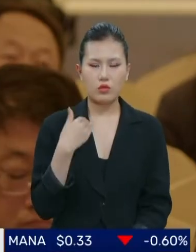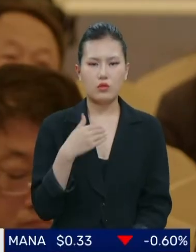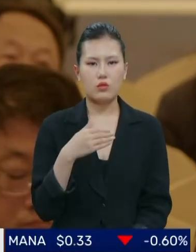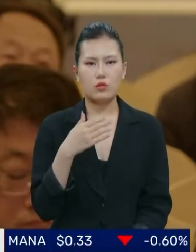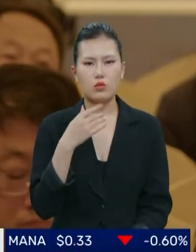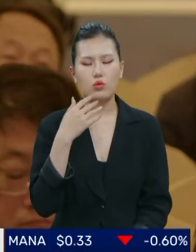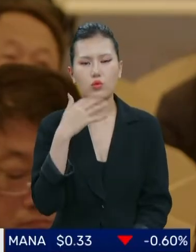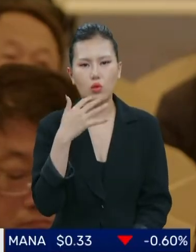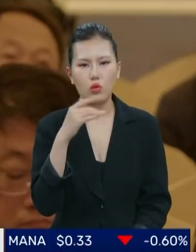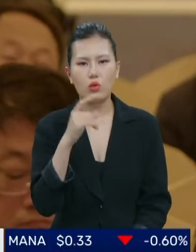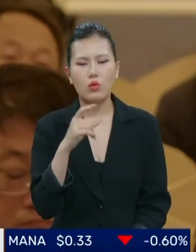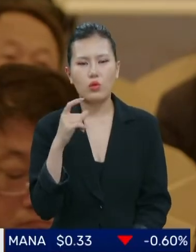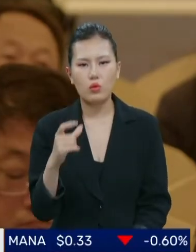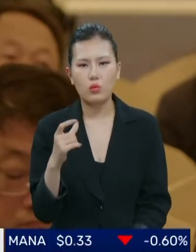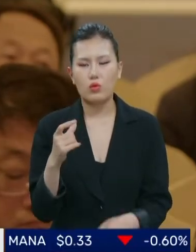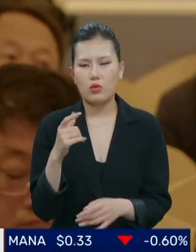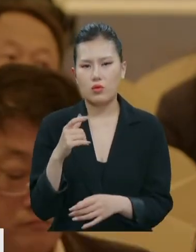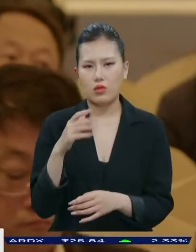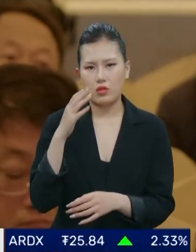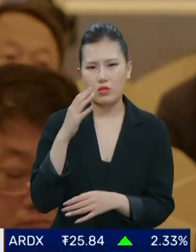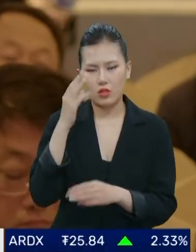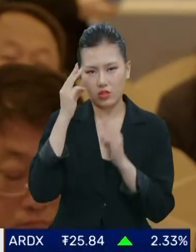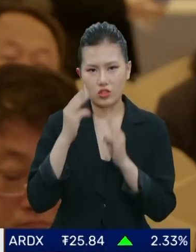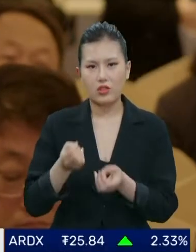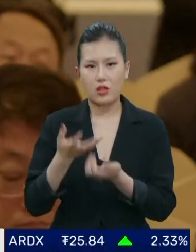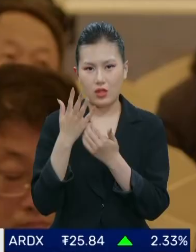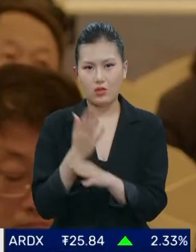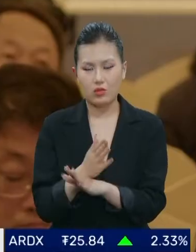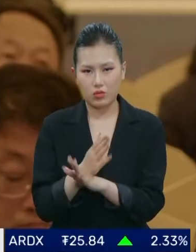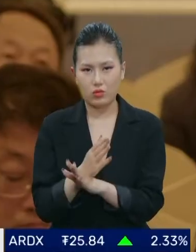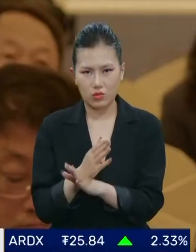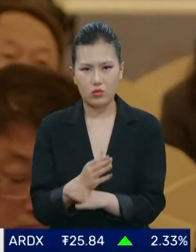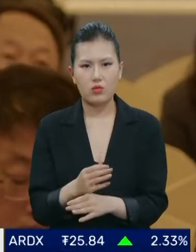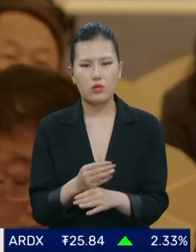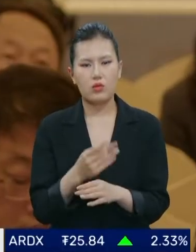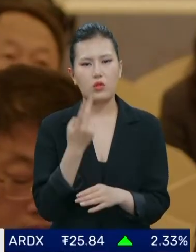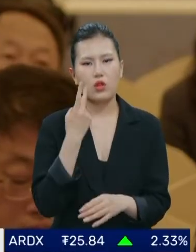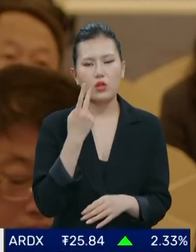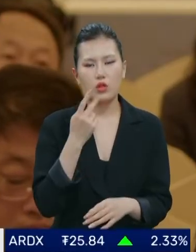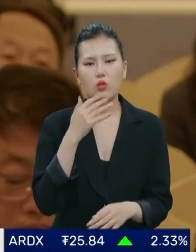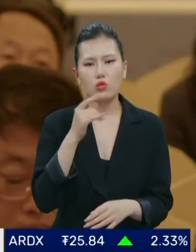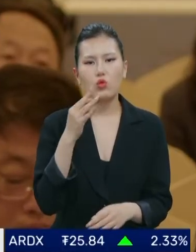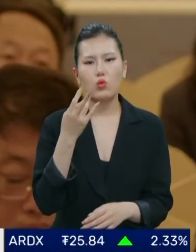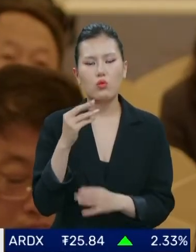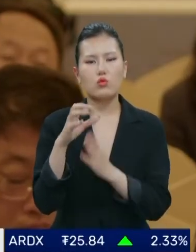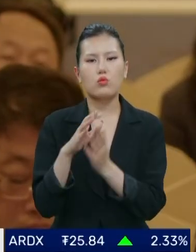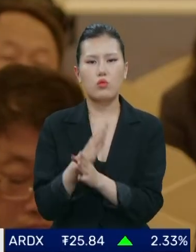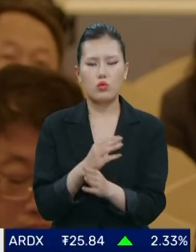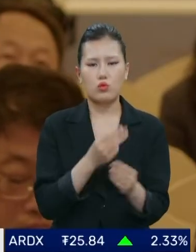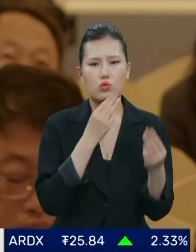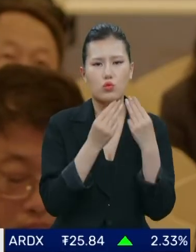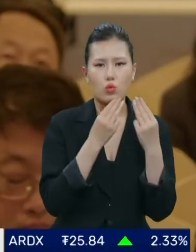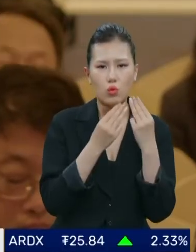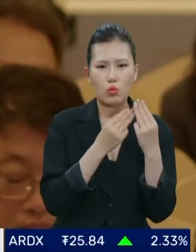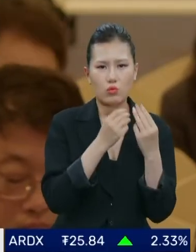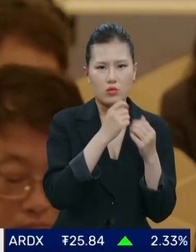гарсан шийдвэрүүд ерөнхийдөө хуулийнхаа дагуу шинэ зөвлөмж байдалтай байдаг гэсэн. Өөрөөр хэлбэл шүүхийн болон арбитрийн шийдвэр шиг